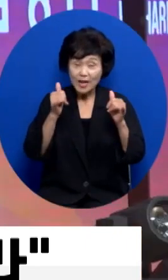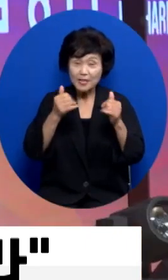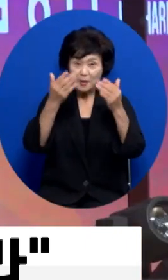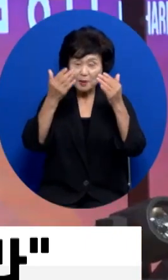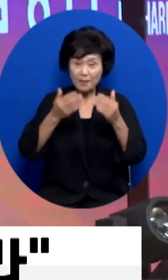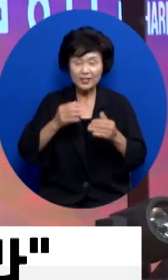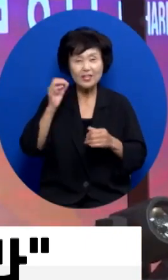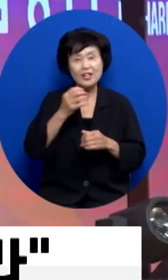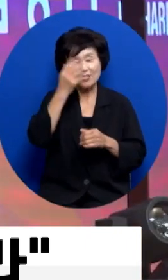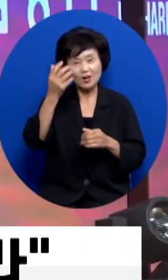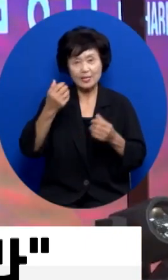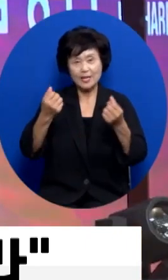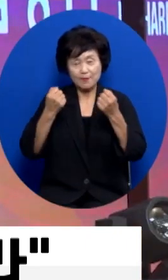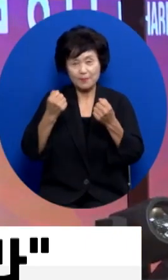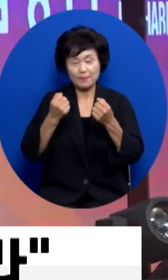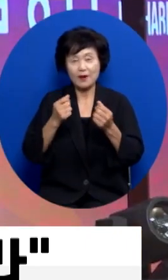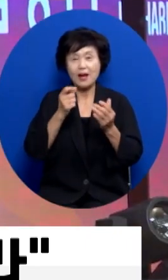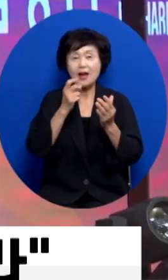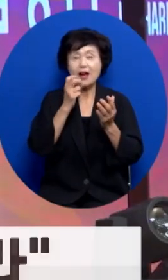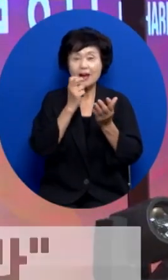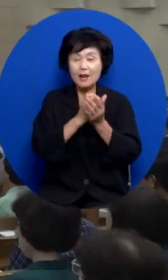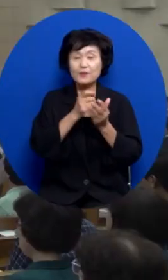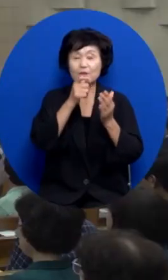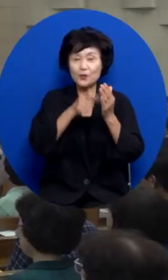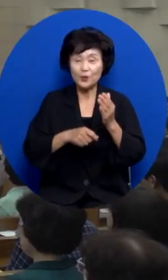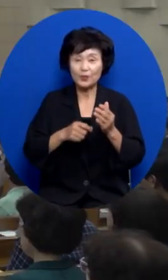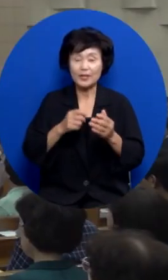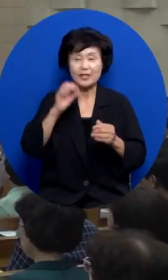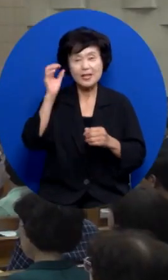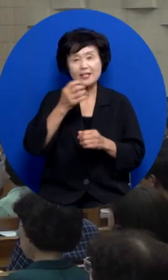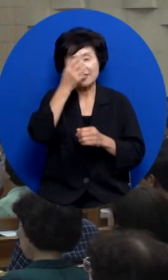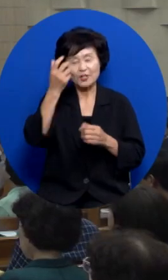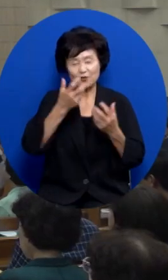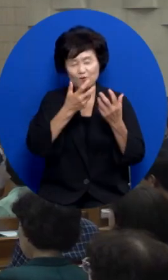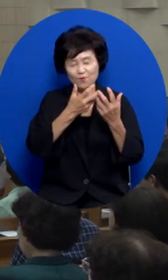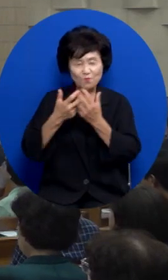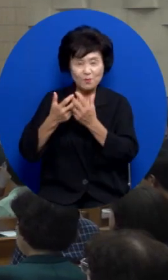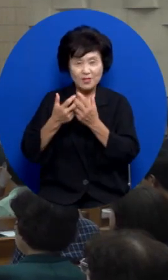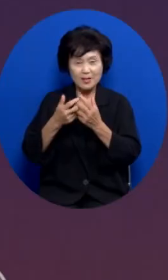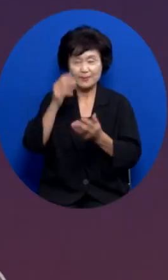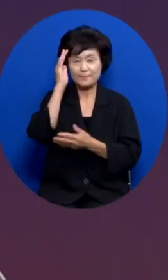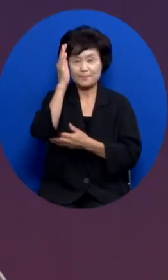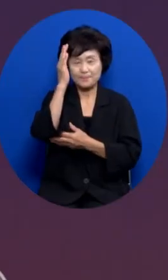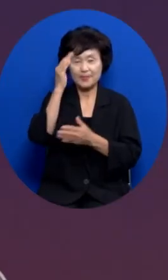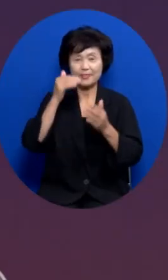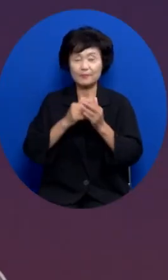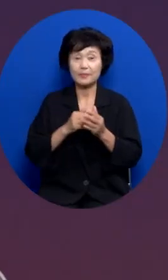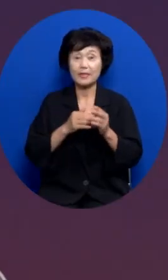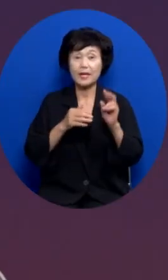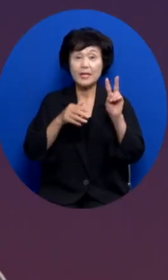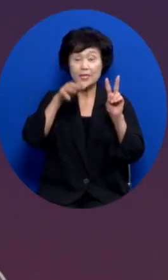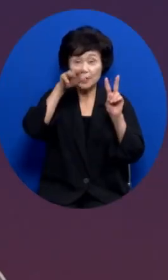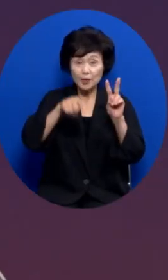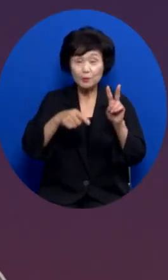힘입어 감리교회가 성령으로 충만하길 바란다고 강조했습니다. 이어진